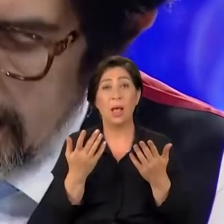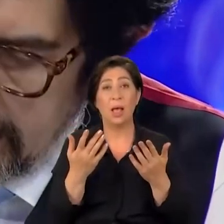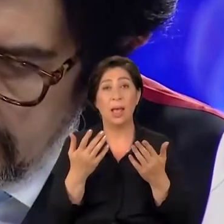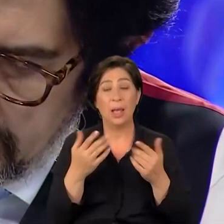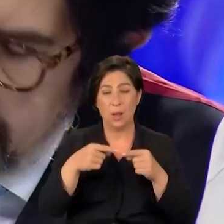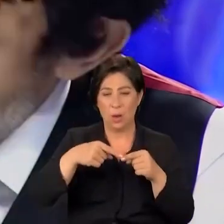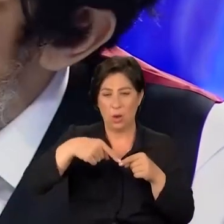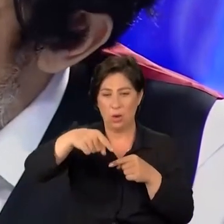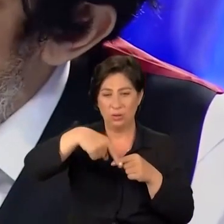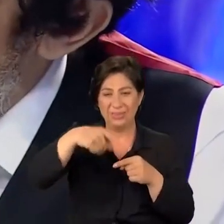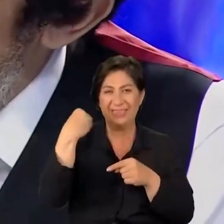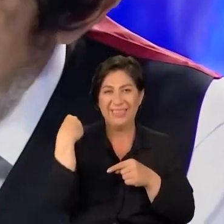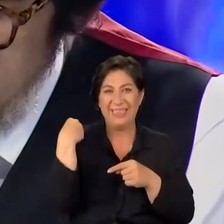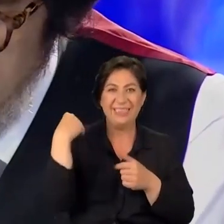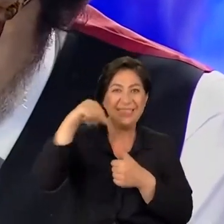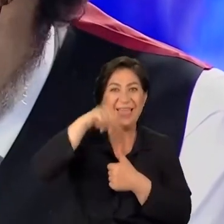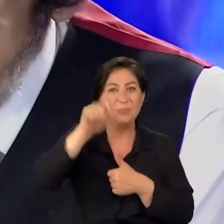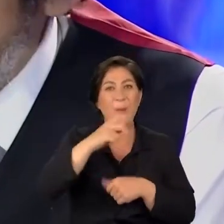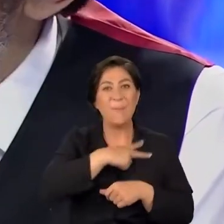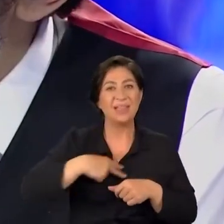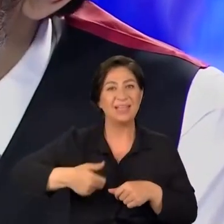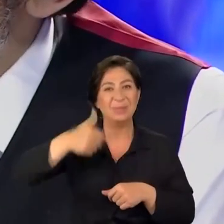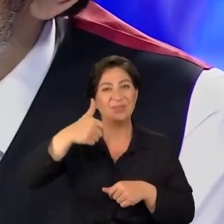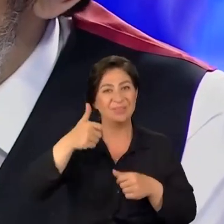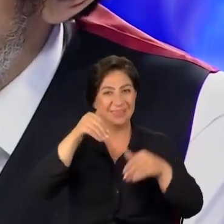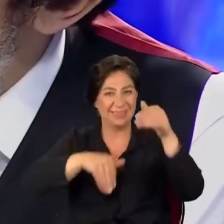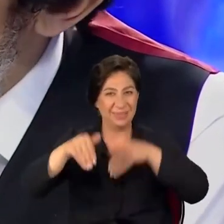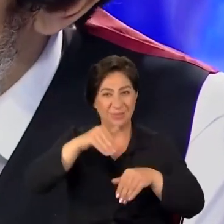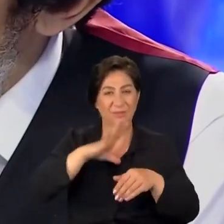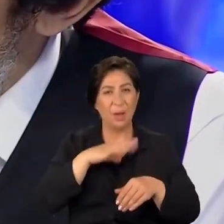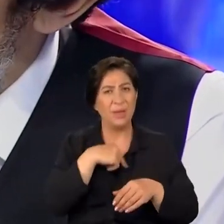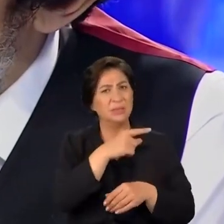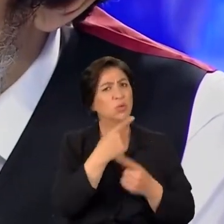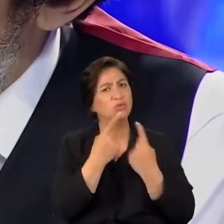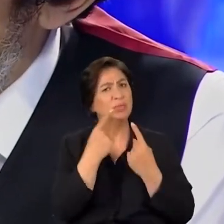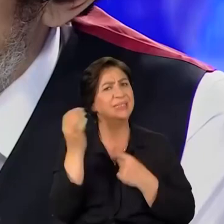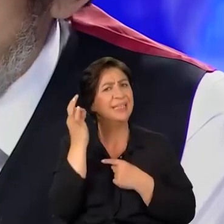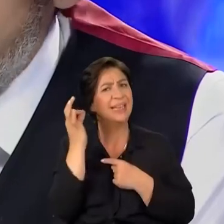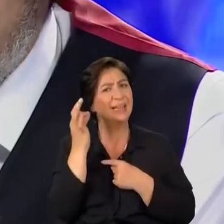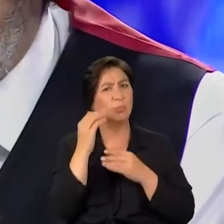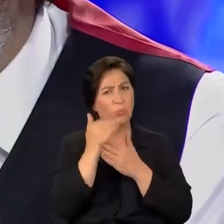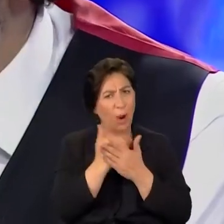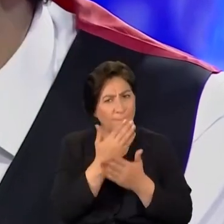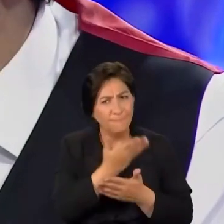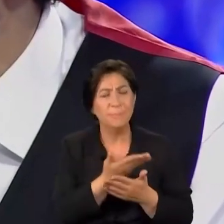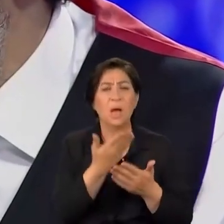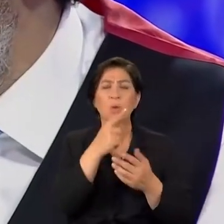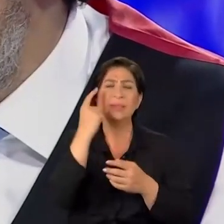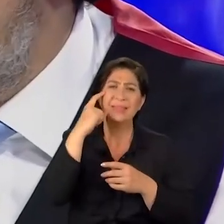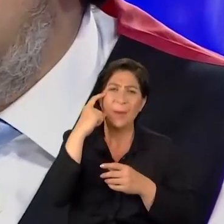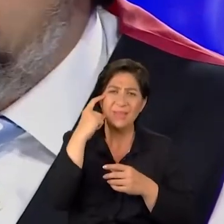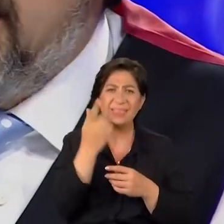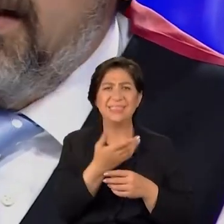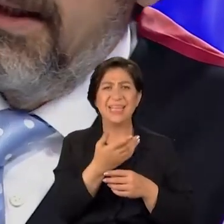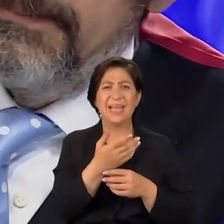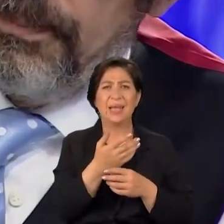önümüzde yinelenecek seçimlerde. Tabii ki ben sizi dinledim konuşmalarınızı programlarda. Oradaki tahminlerinizde